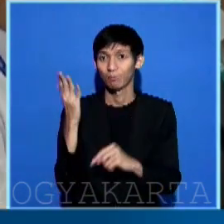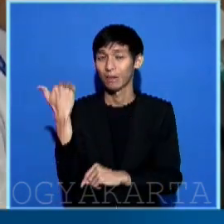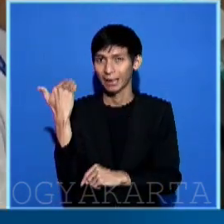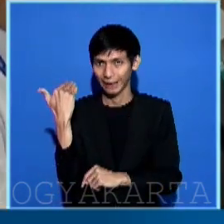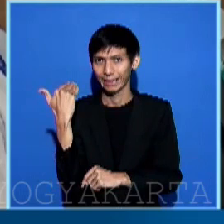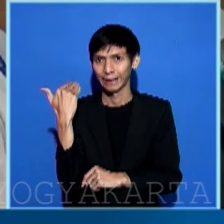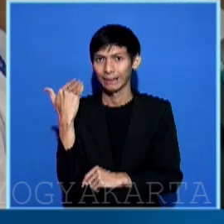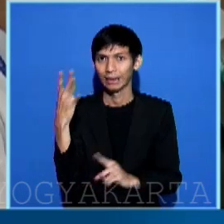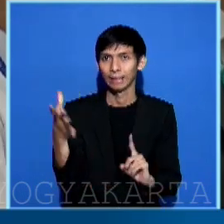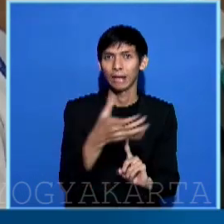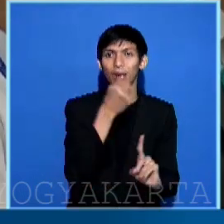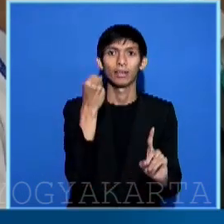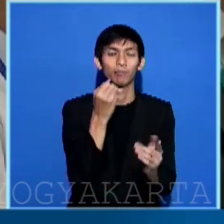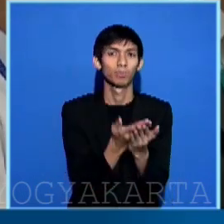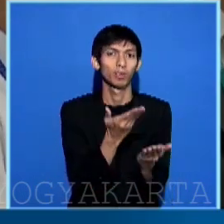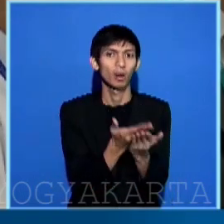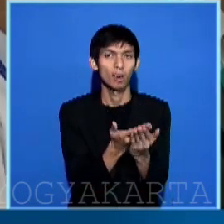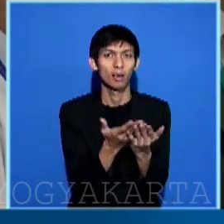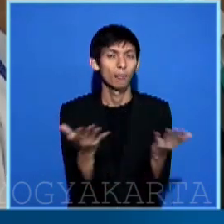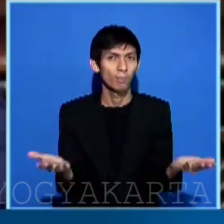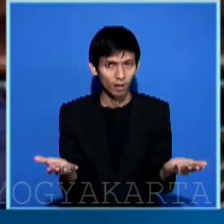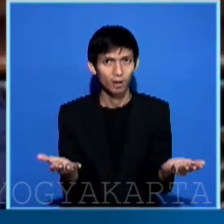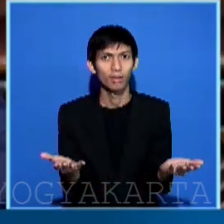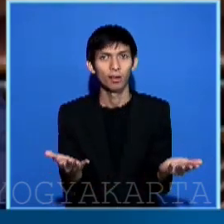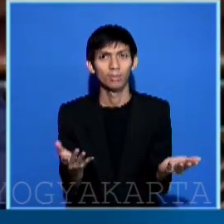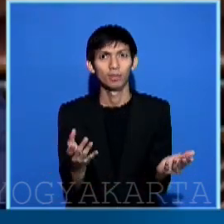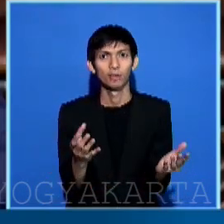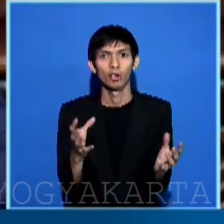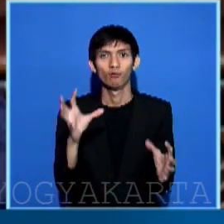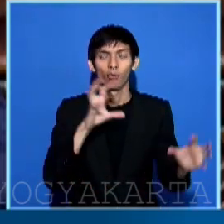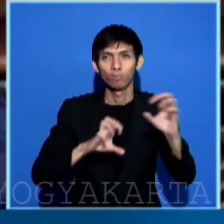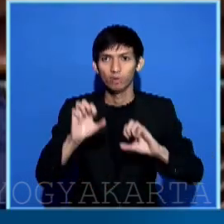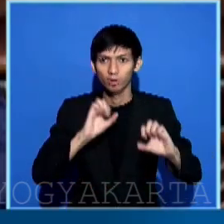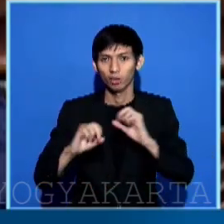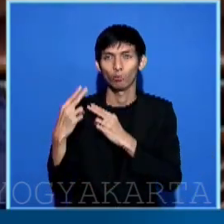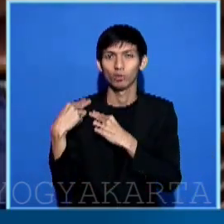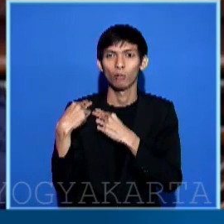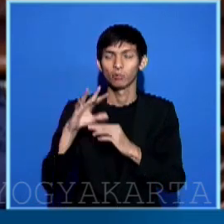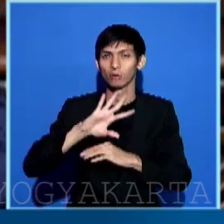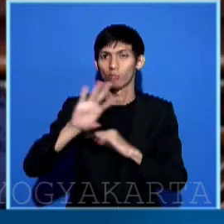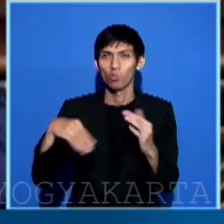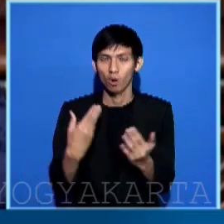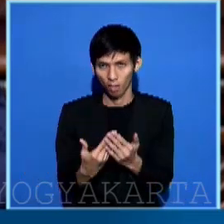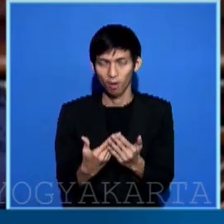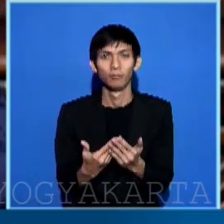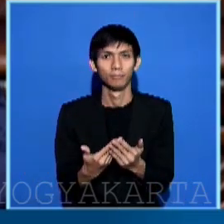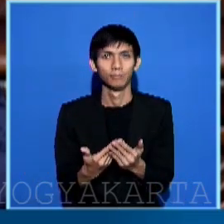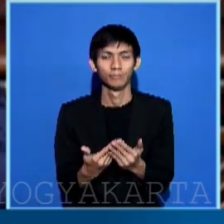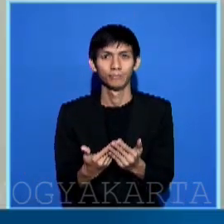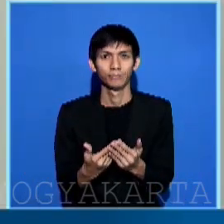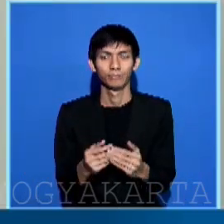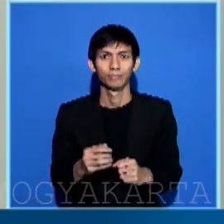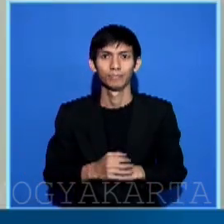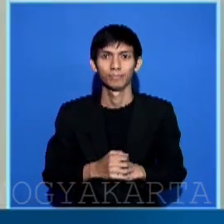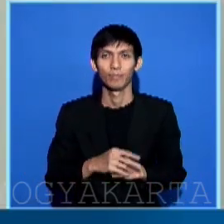pencapaian konkrit yang sudah berhasil diraih dan apa yang masih menjadi PR besar yang disebut dengan global stock take Nah kita